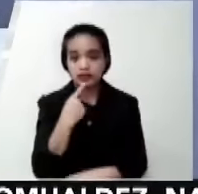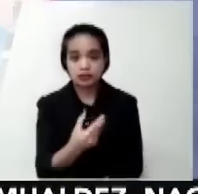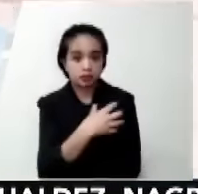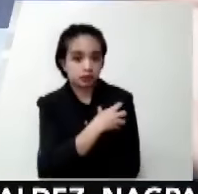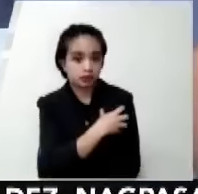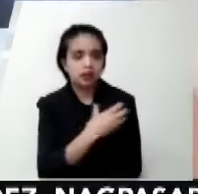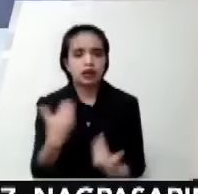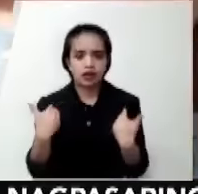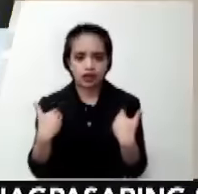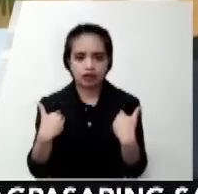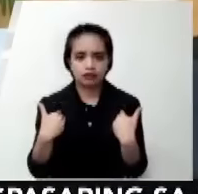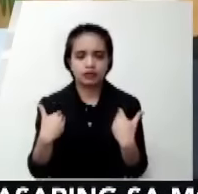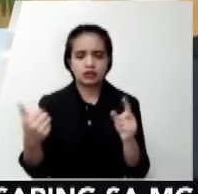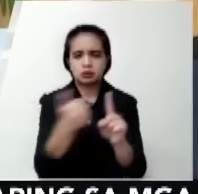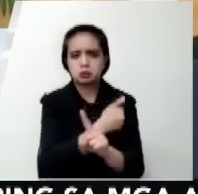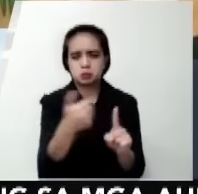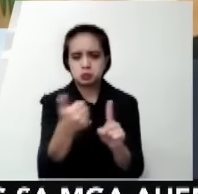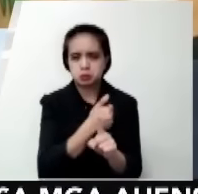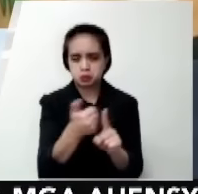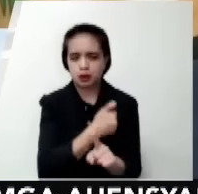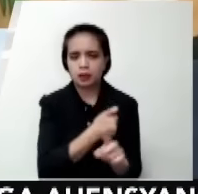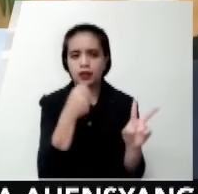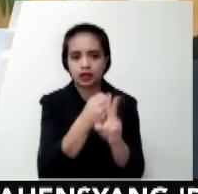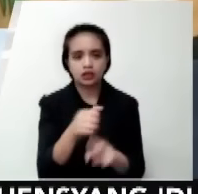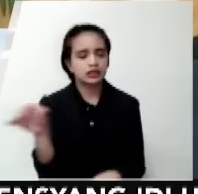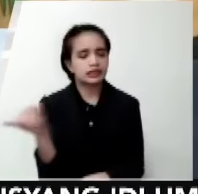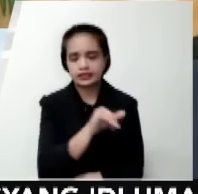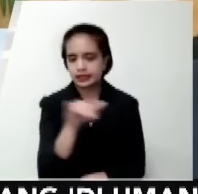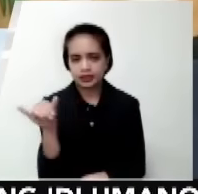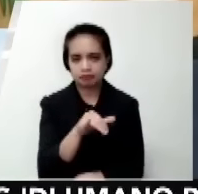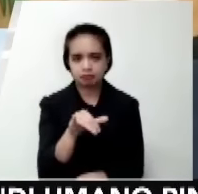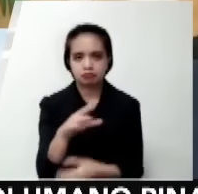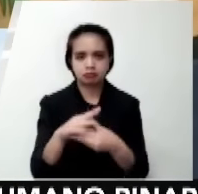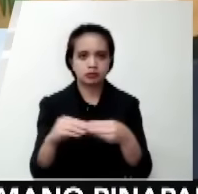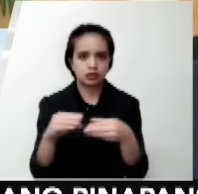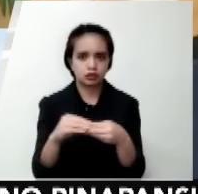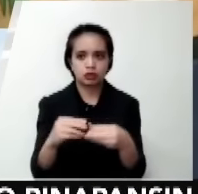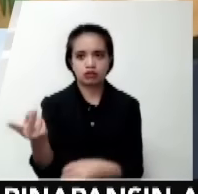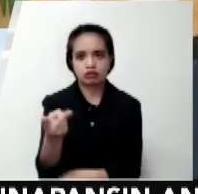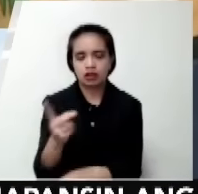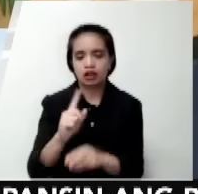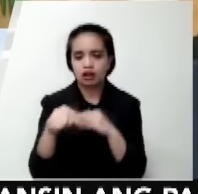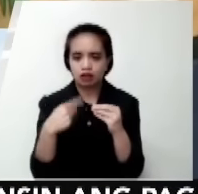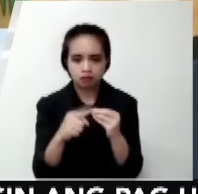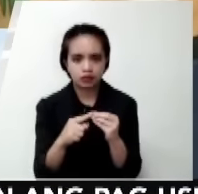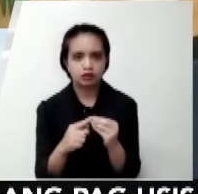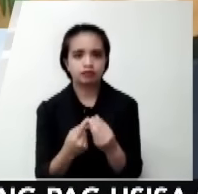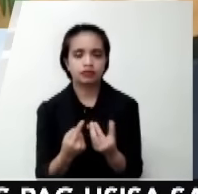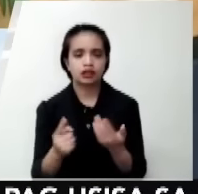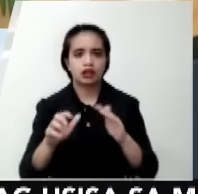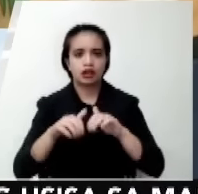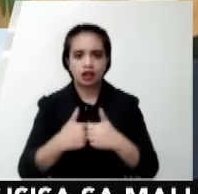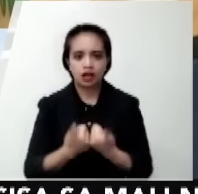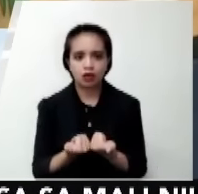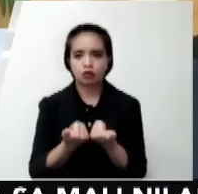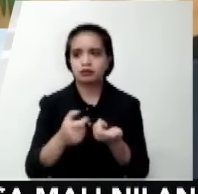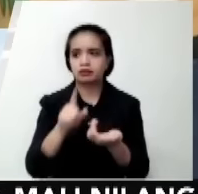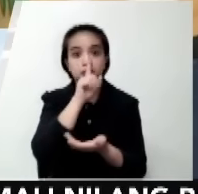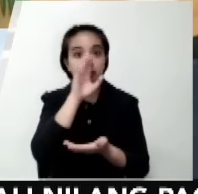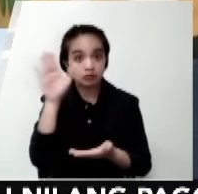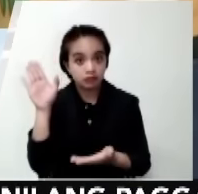abuse sa mga biktima. Halos pareho ang kwento in terms ng paano sila pinangakuan na supposedly